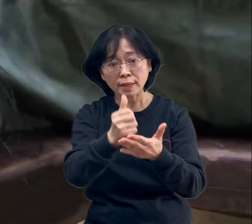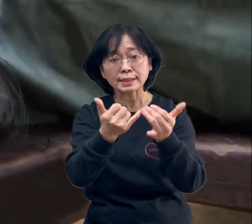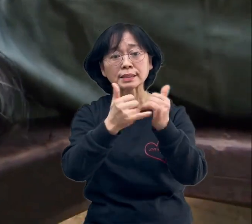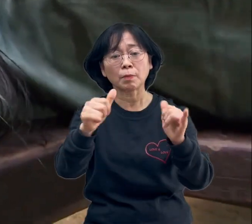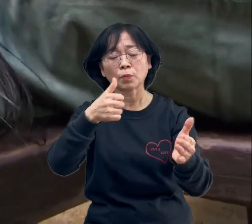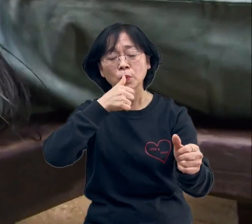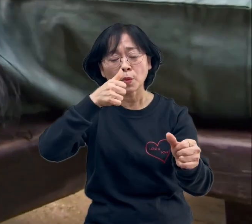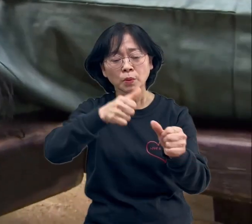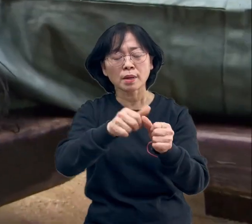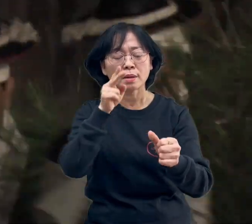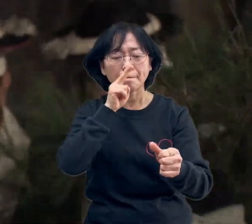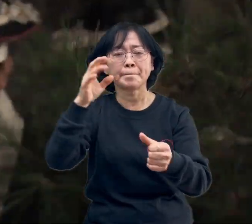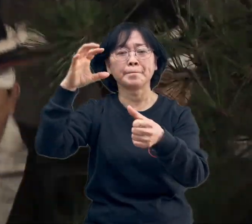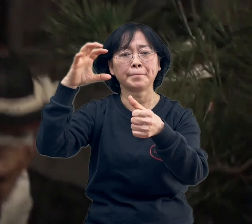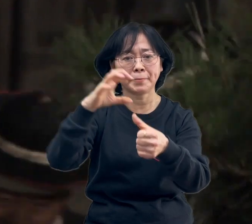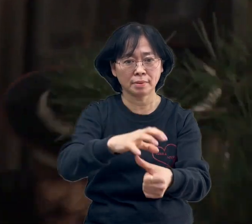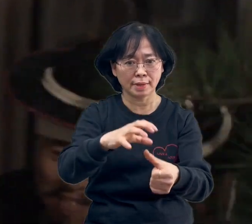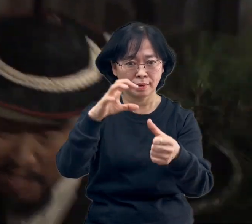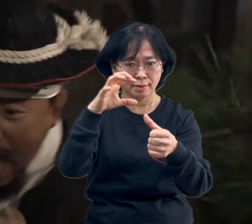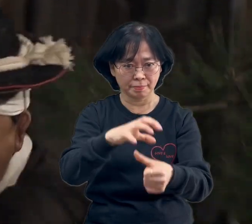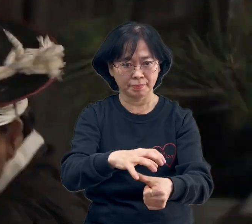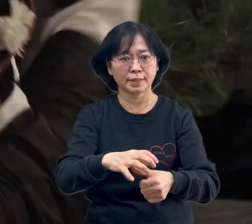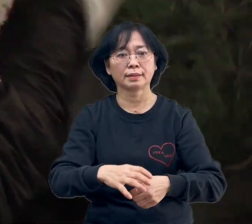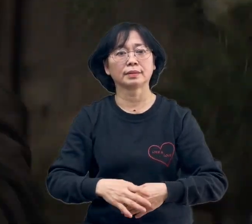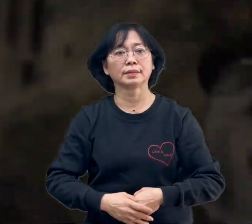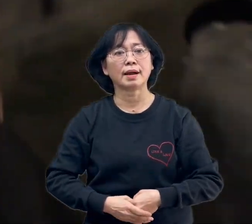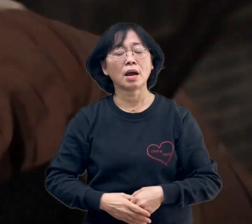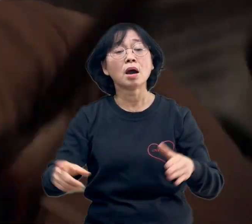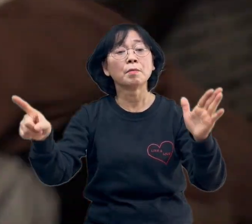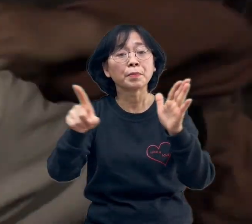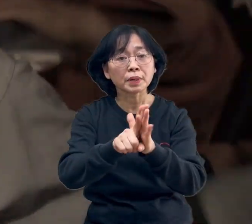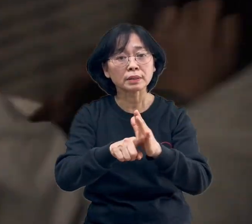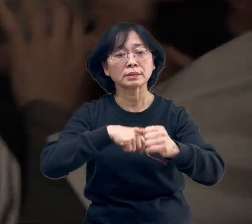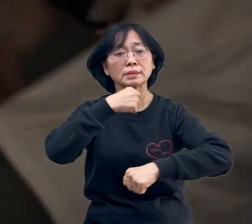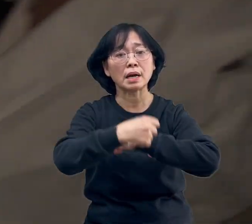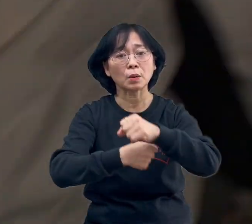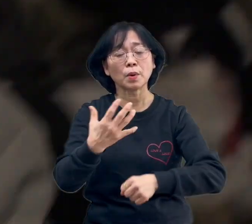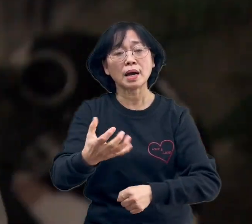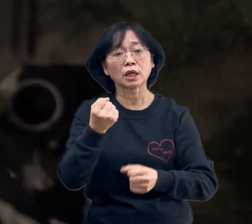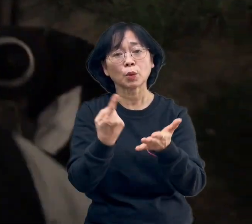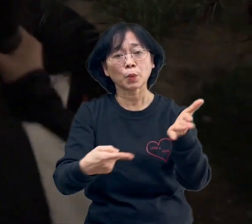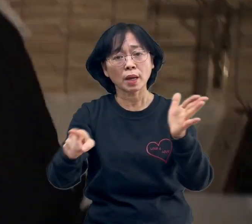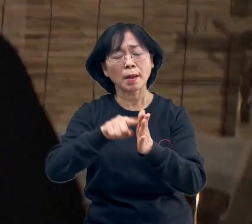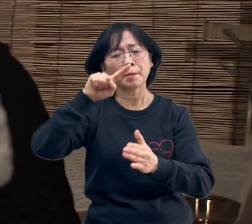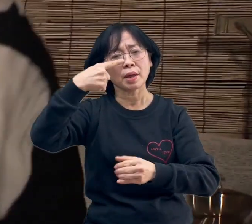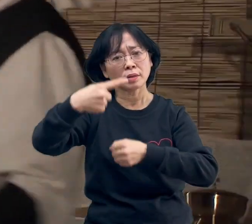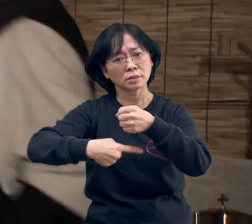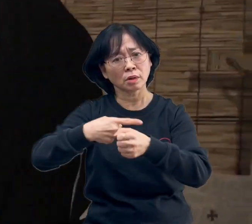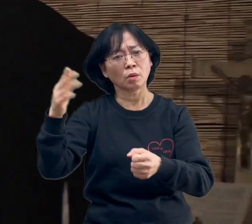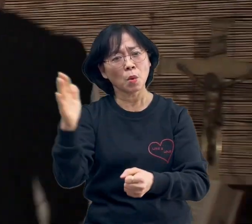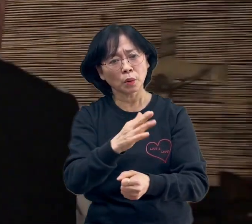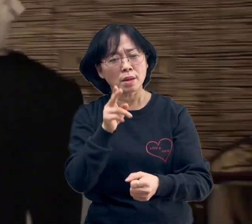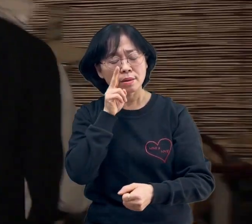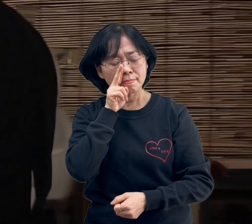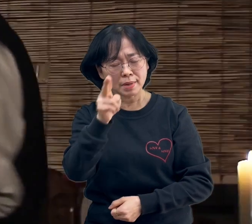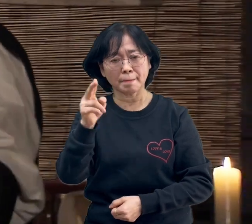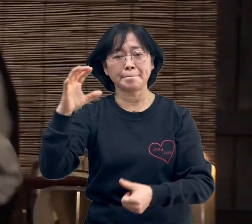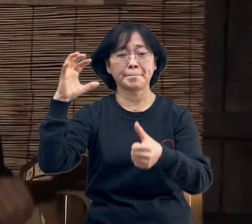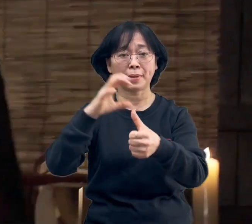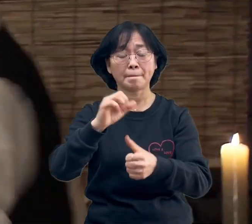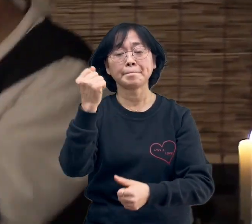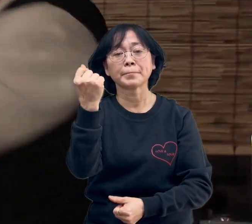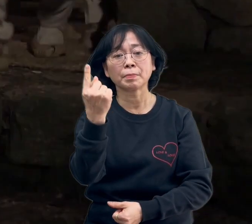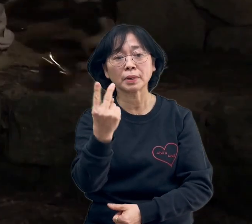사악 죄인으로 몰아 모진 박해를 가했습니다. 신앙의 자유를 얻기까지 100여 년 동안 4번에